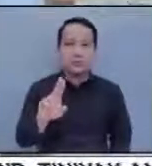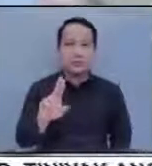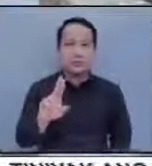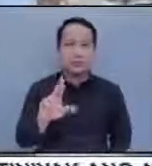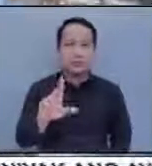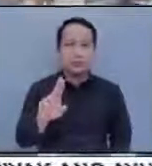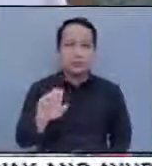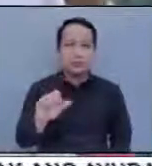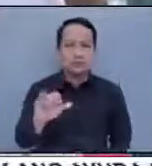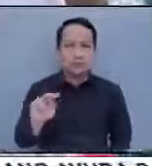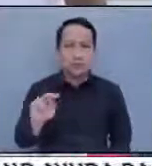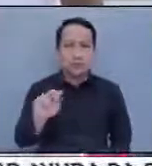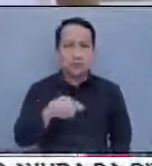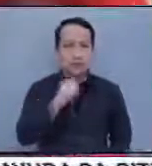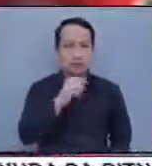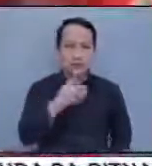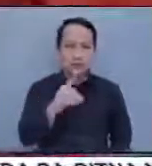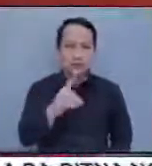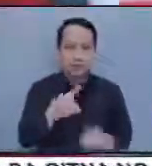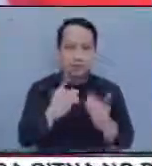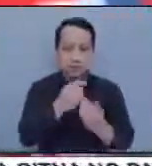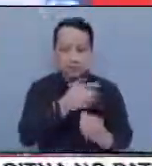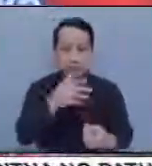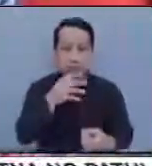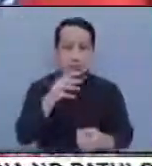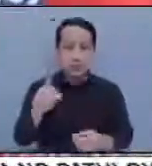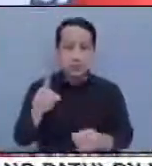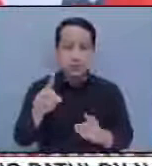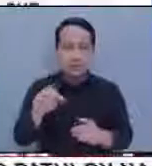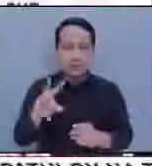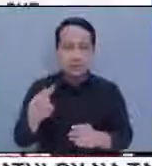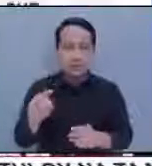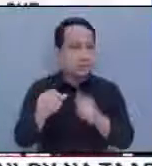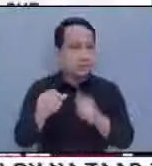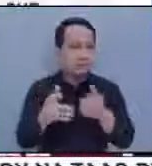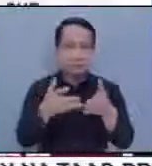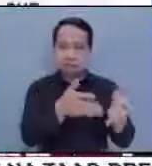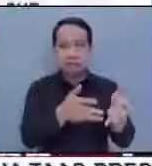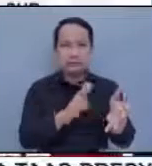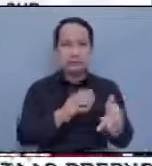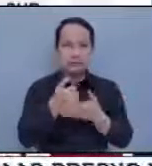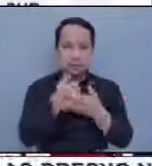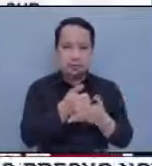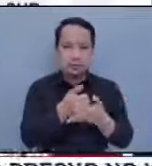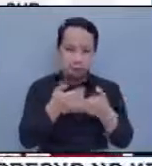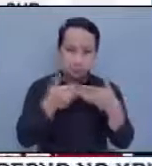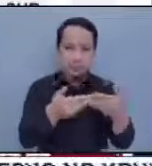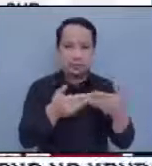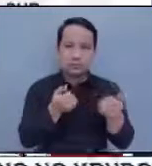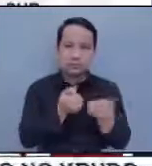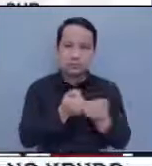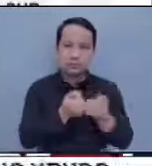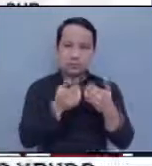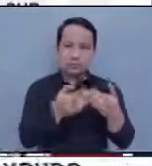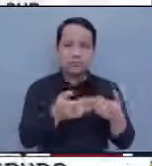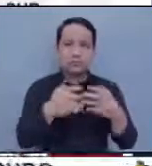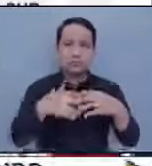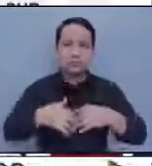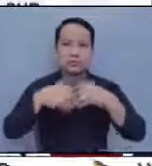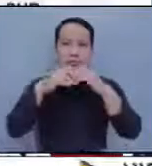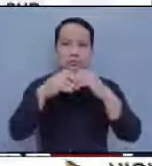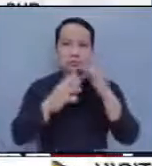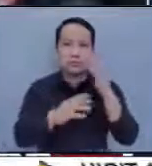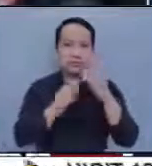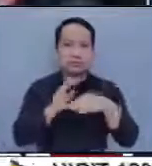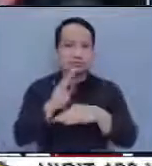na hindi nila pinababayaan ang mga kababayan nating naapektuhan doon. Kami po ay nasa rehabilitation. Kung umupa